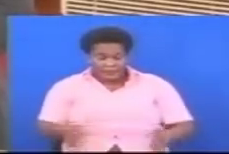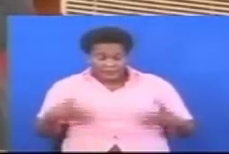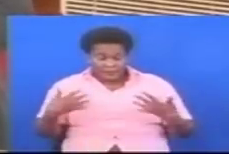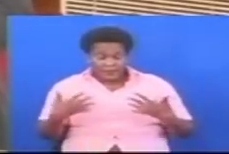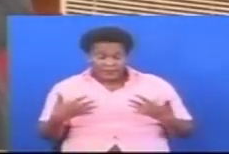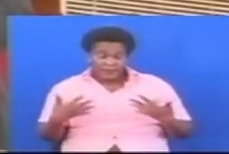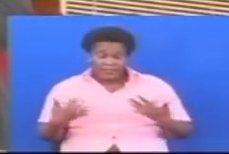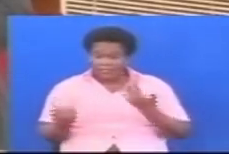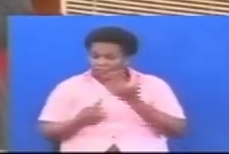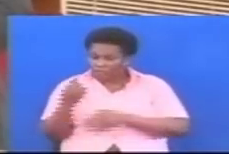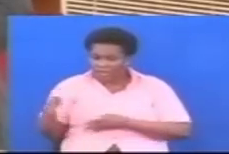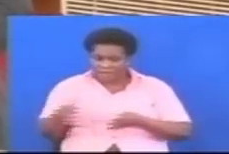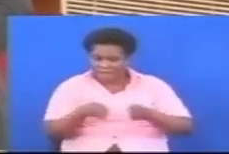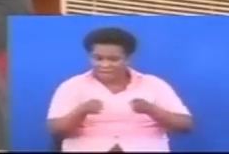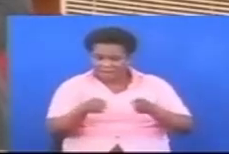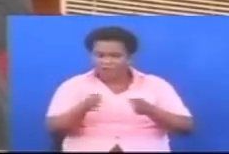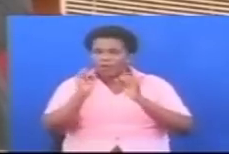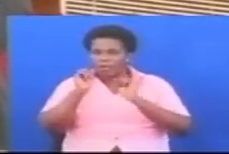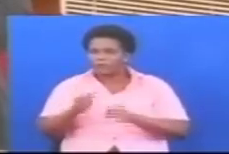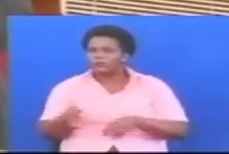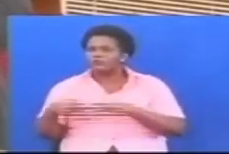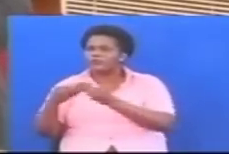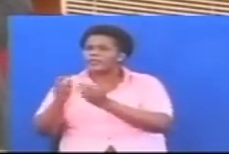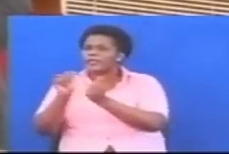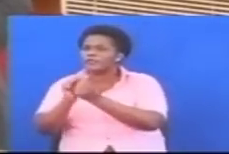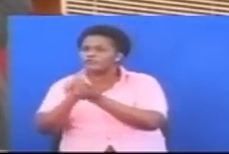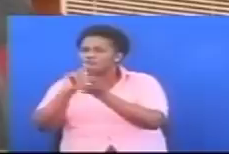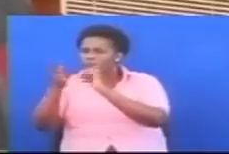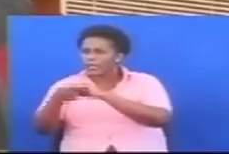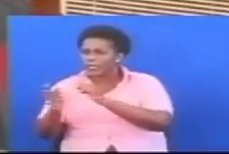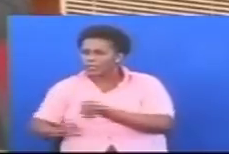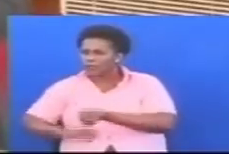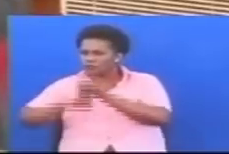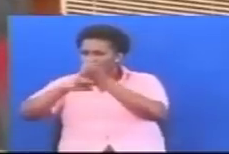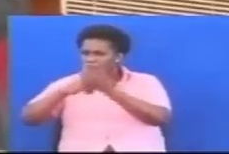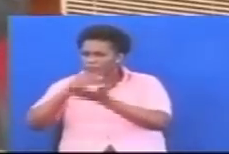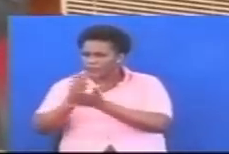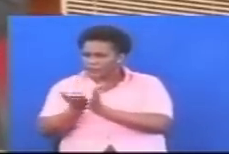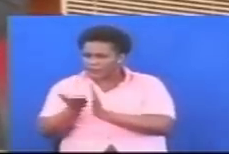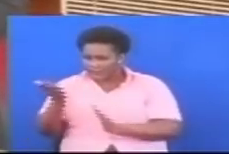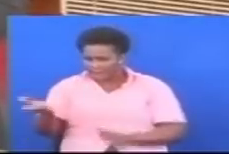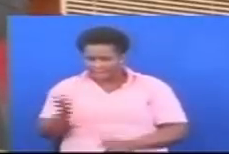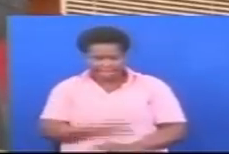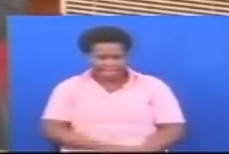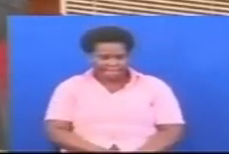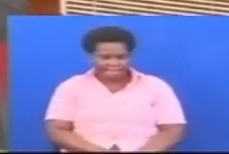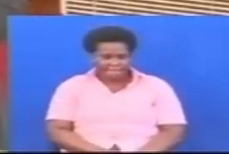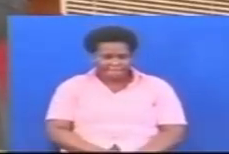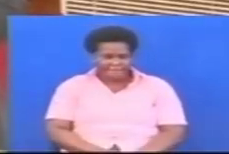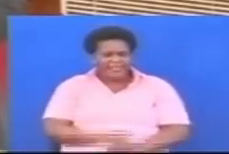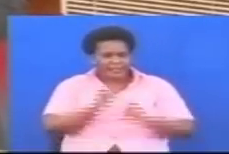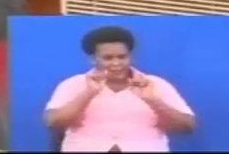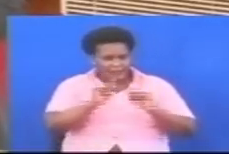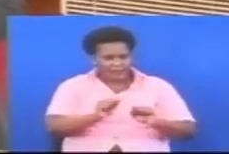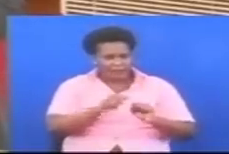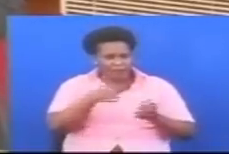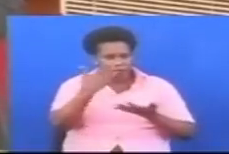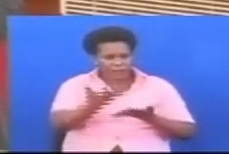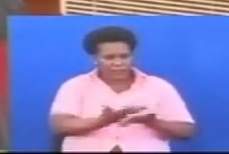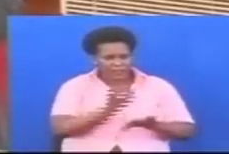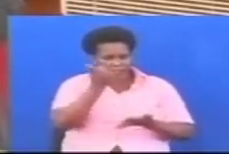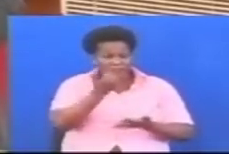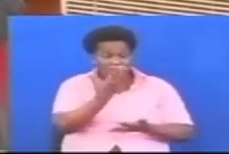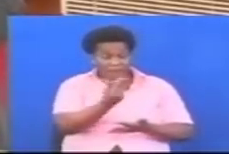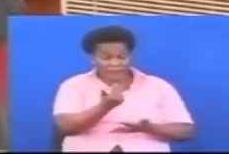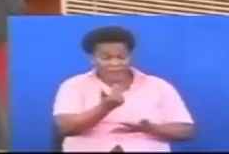mbadala kinachohitajika kusaidia katika sekta hii. Kwa dhana endelevu, ni lazima upatikanaji wa fedha zilizokuwa zimepangwa zifikie